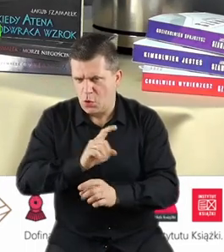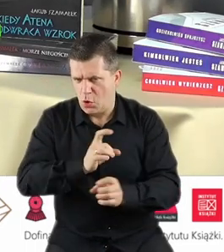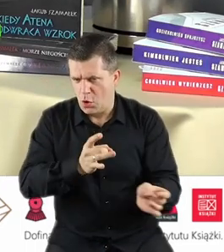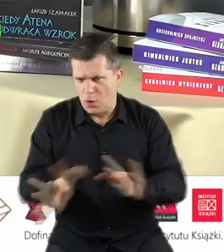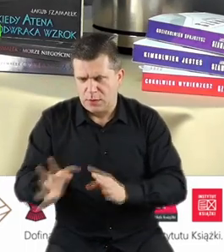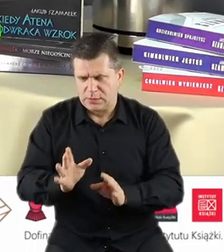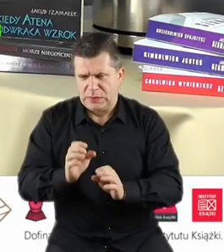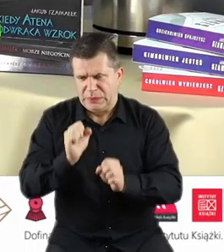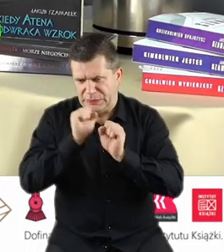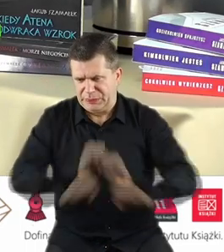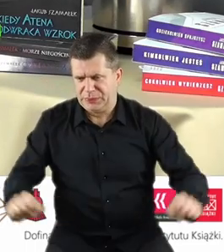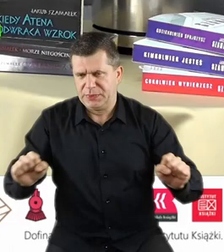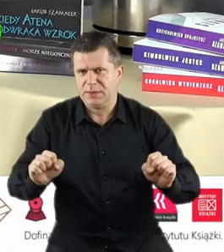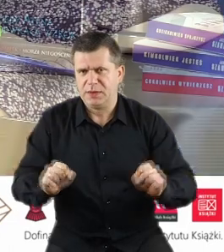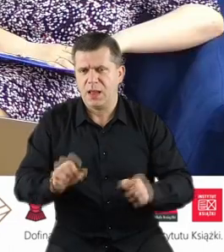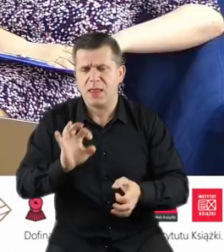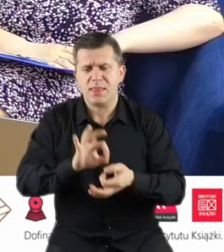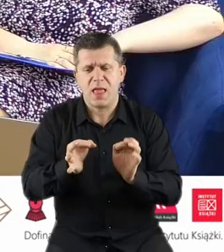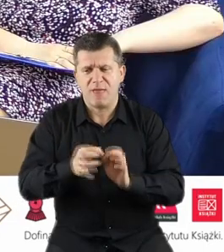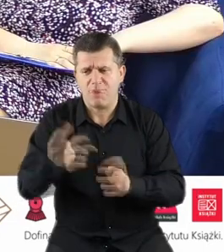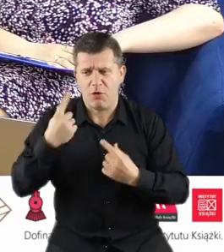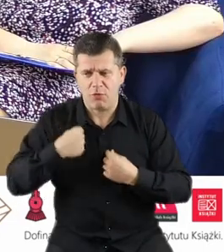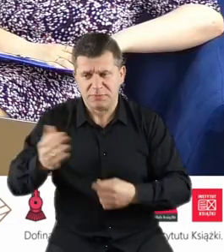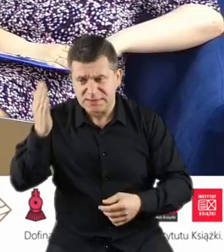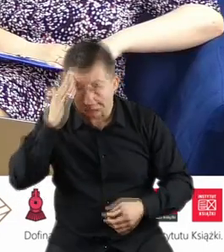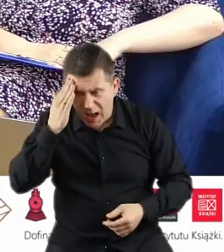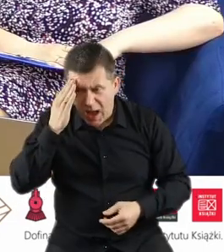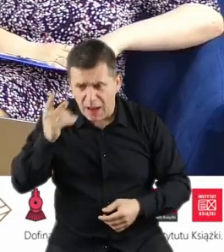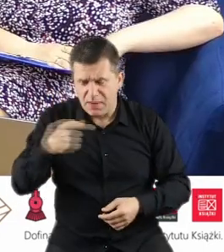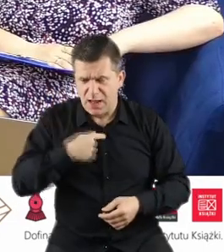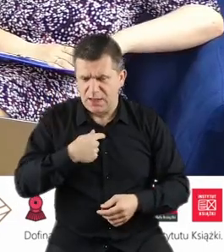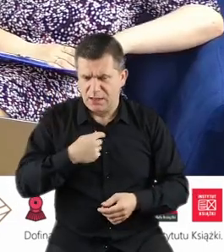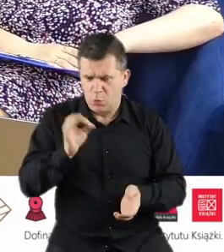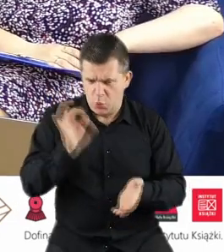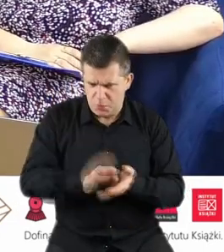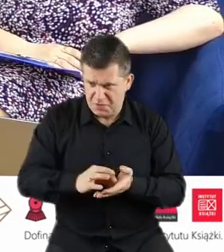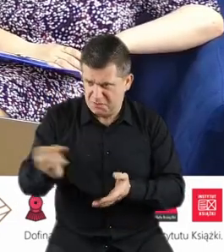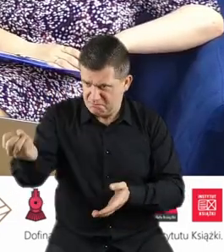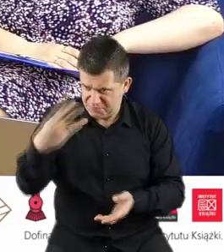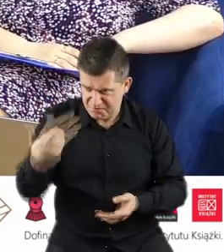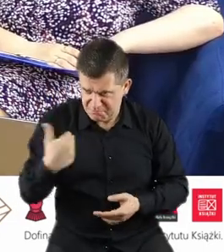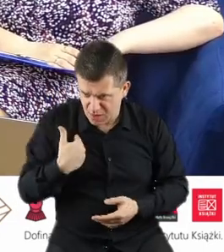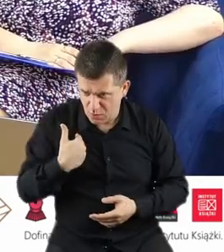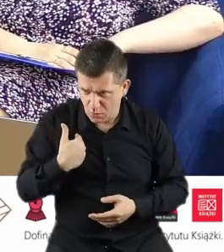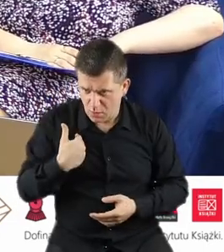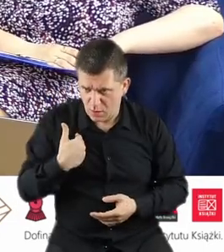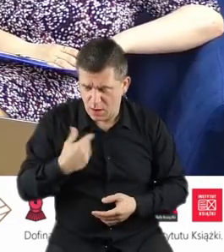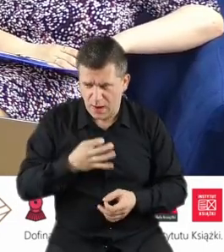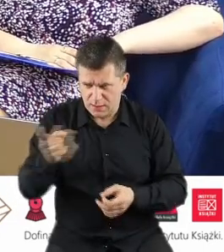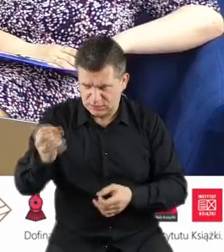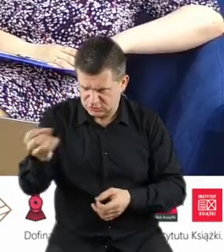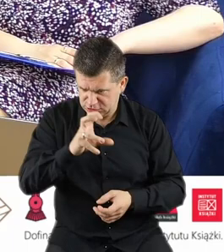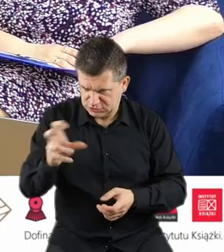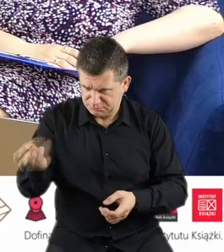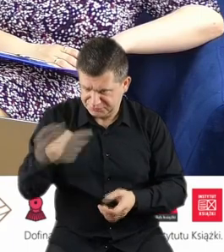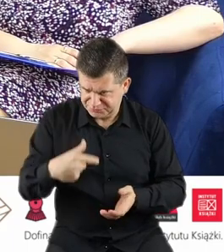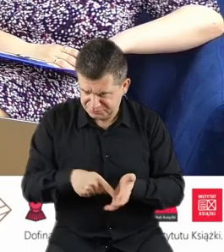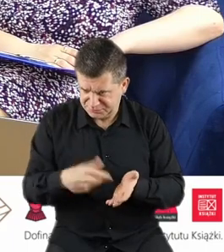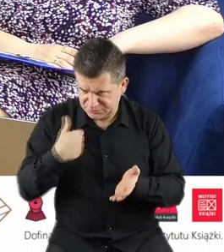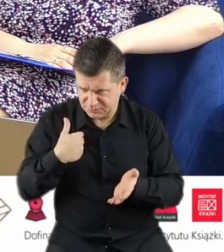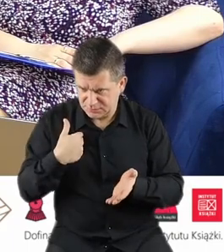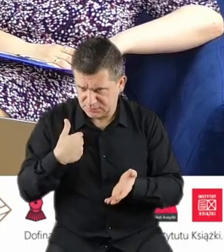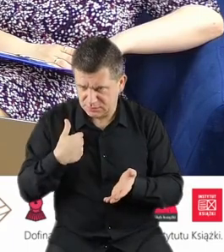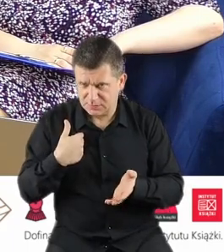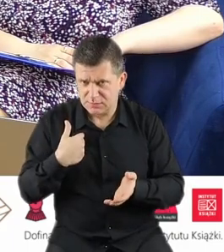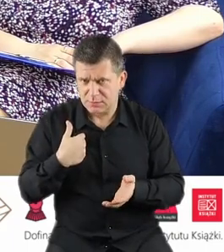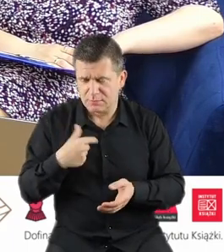jednak ale lepiej nawet sobie od tego tej, którą oszczędzić. znamy. Ja się Tak, często tak, tak. upewniam. To Spamujesz, dokładnie. wysłałaś to? To też jest prawda, że czasami